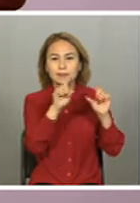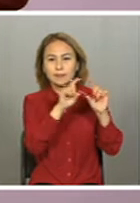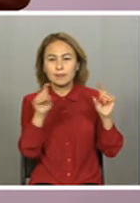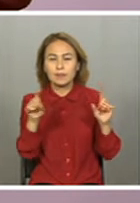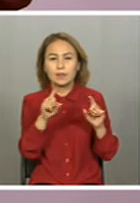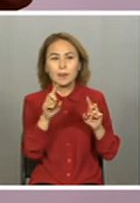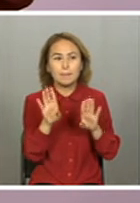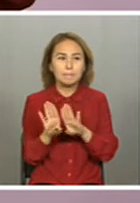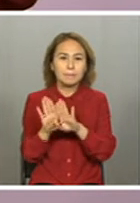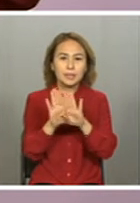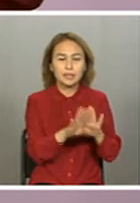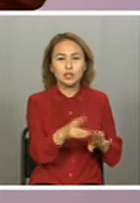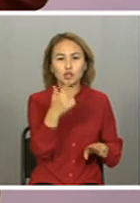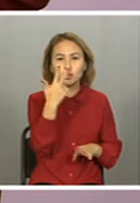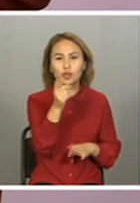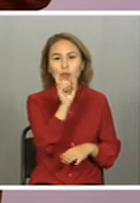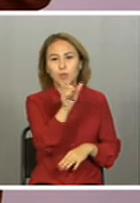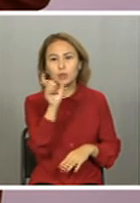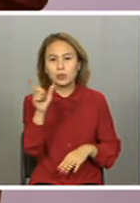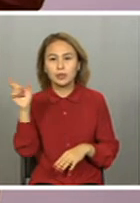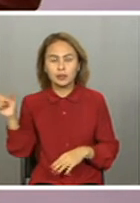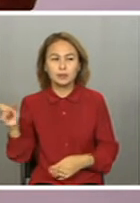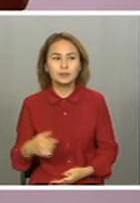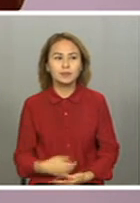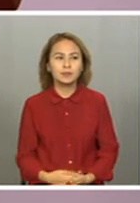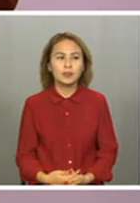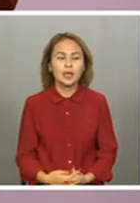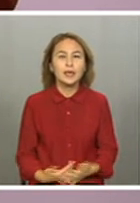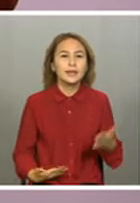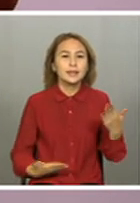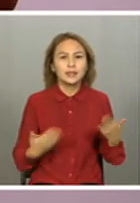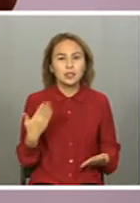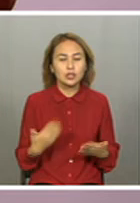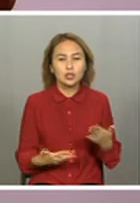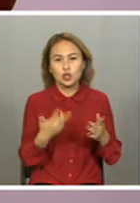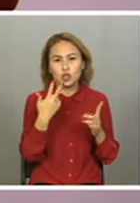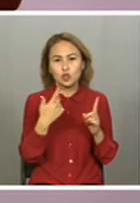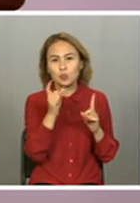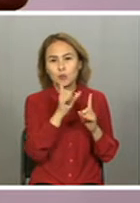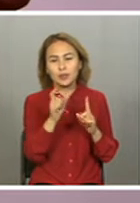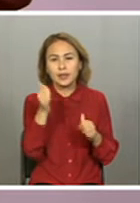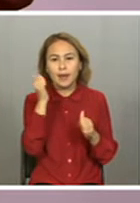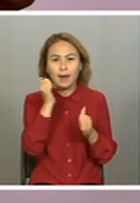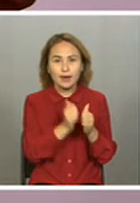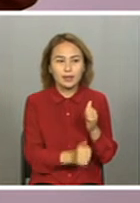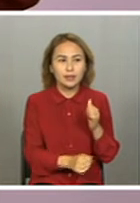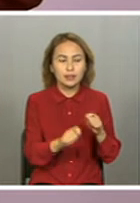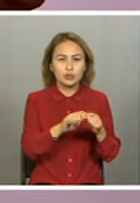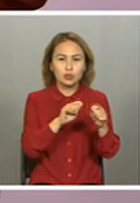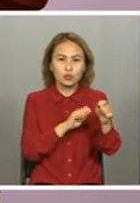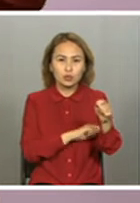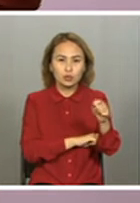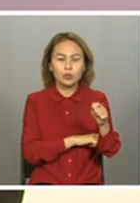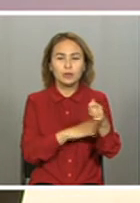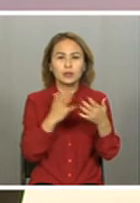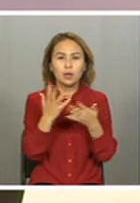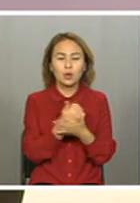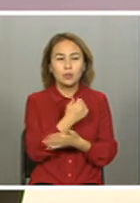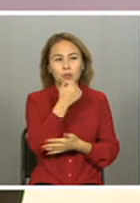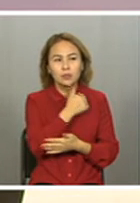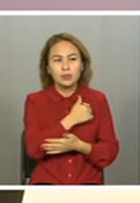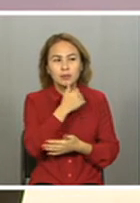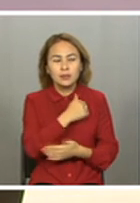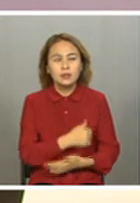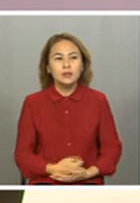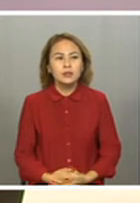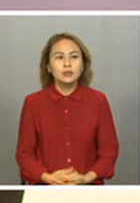бірдей 3 бөлікке бөлінген. Ендеше 3 бөліктің әр қайсының ұзындығын тауып көрейік.